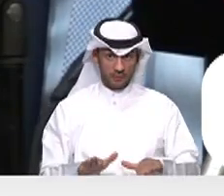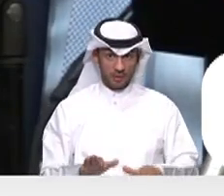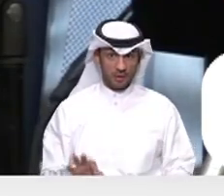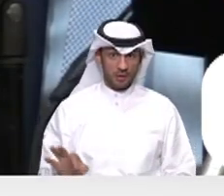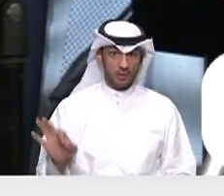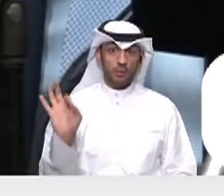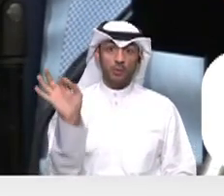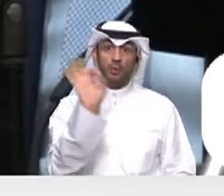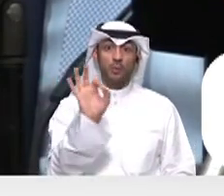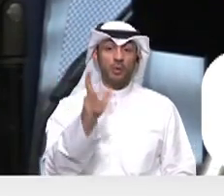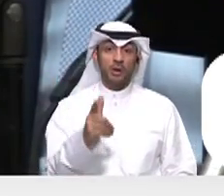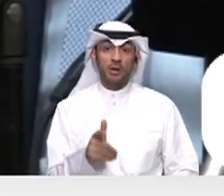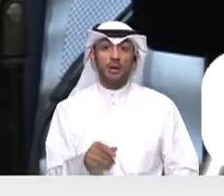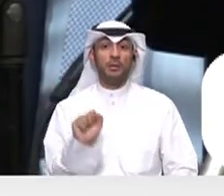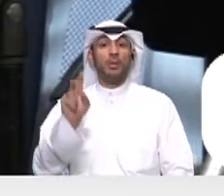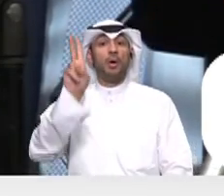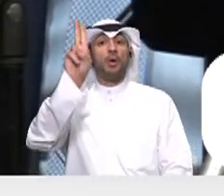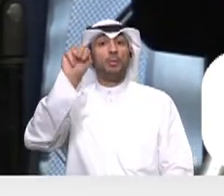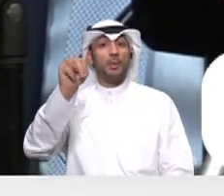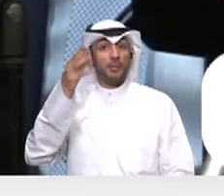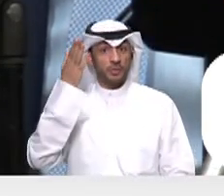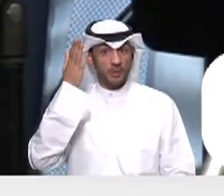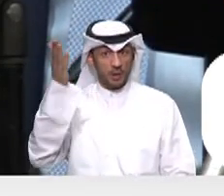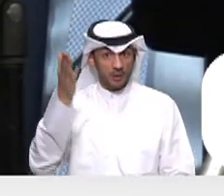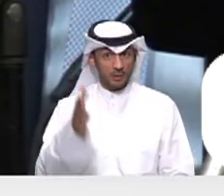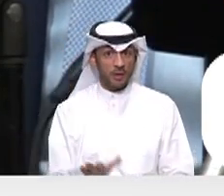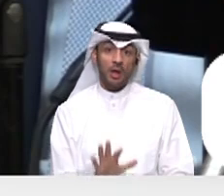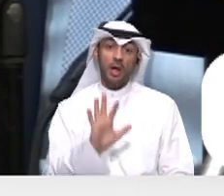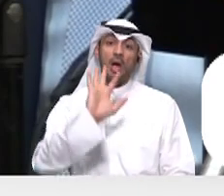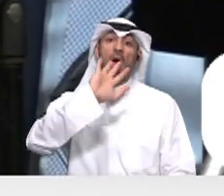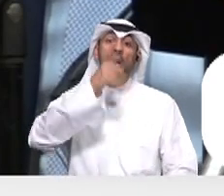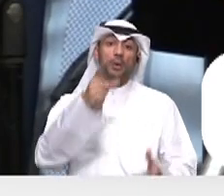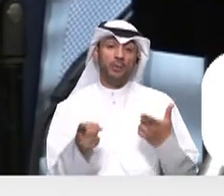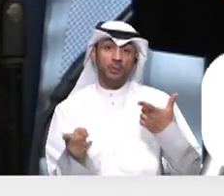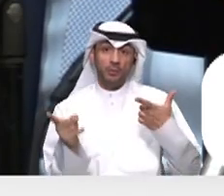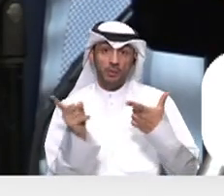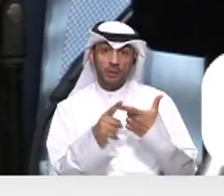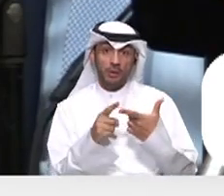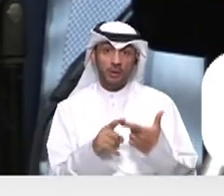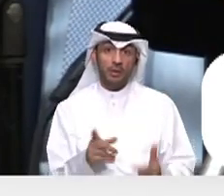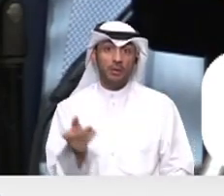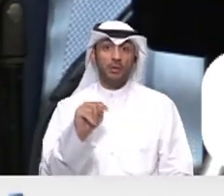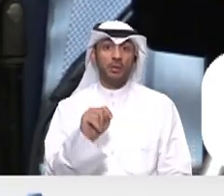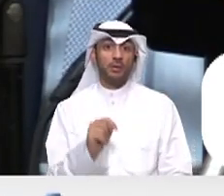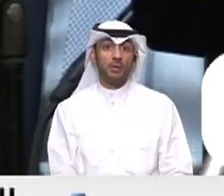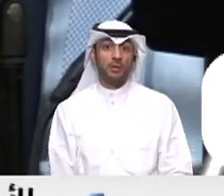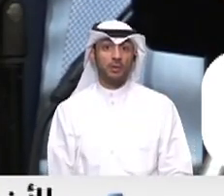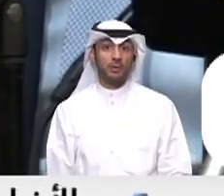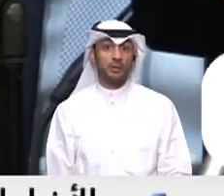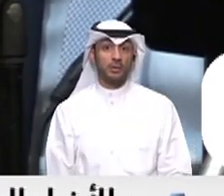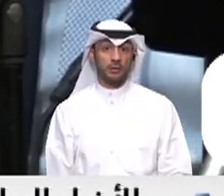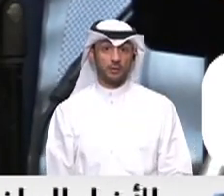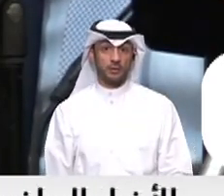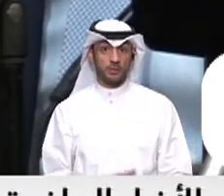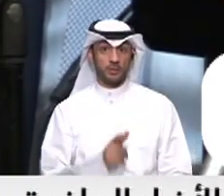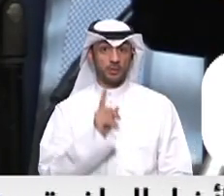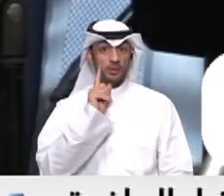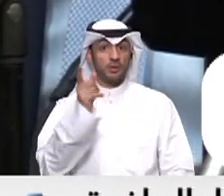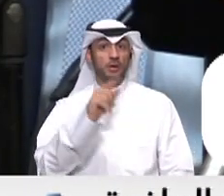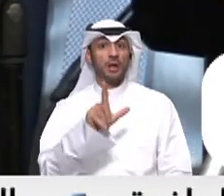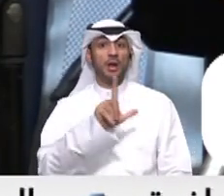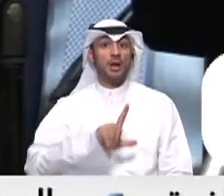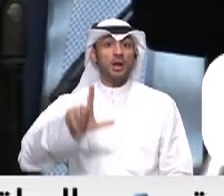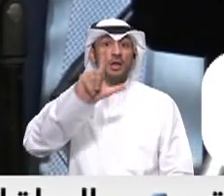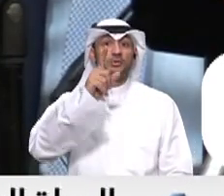إن كان منظمات الأمم المتحدة أو كان بمنظمات مثل اللجنة